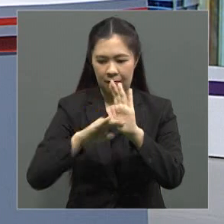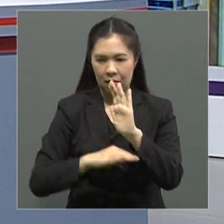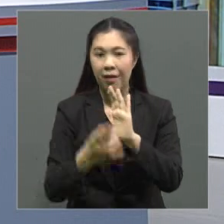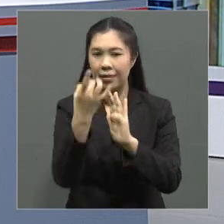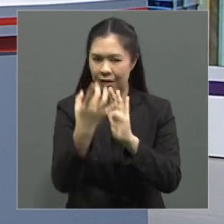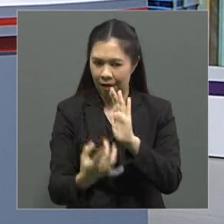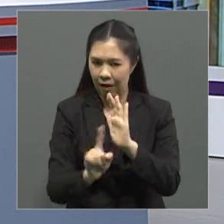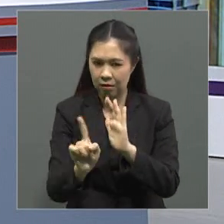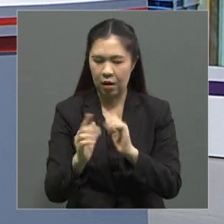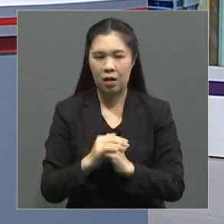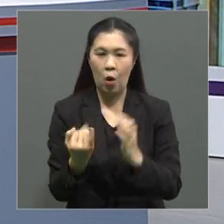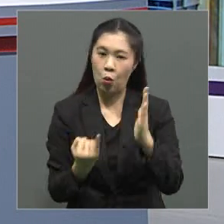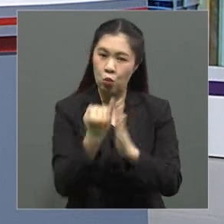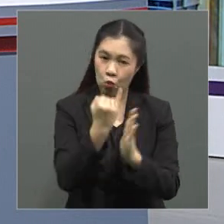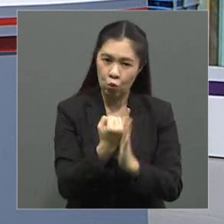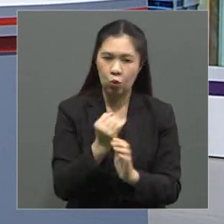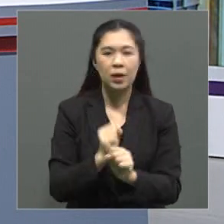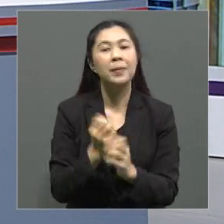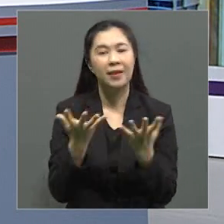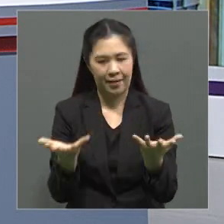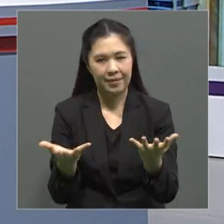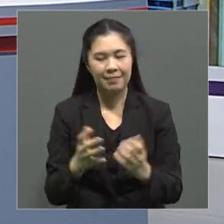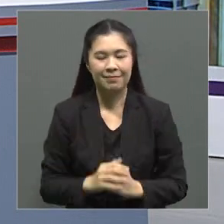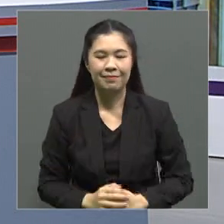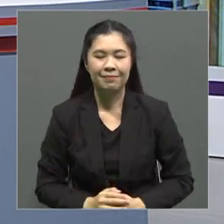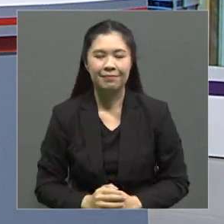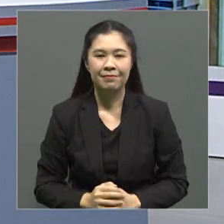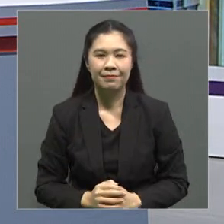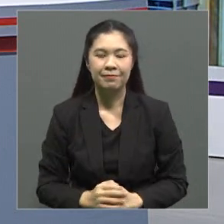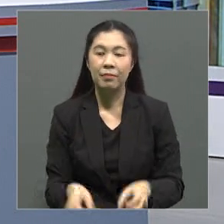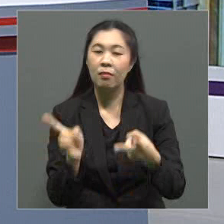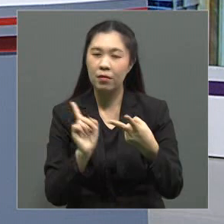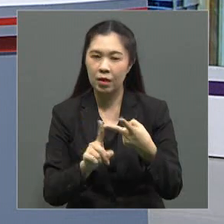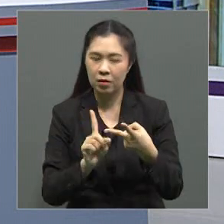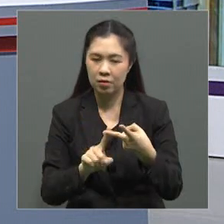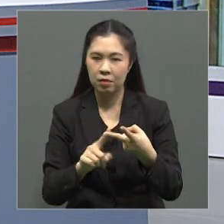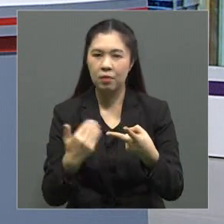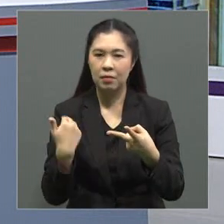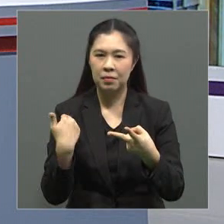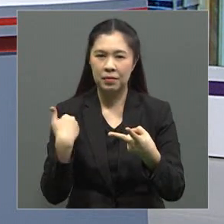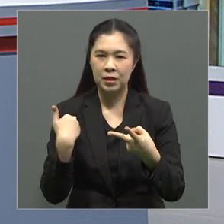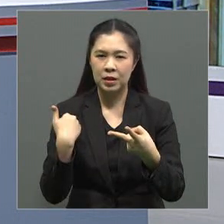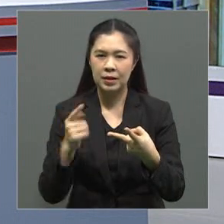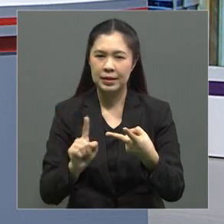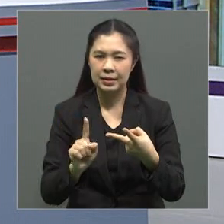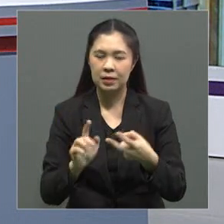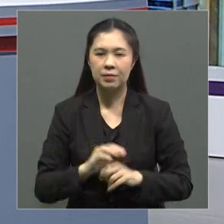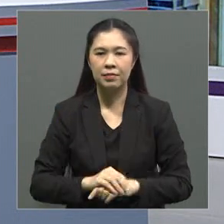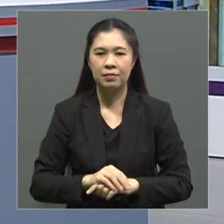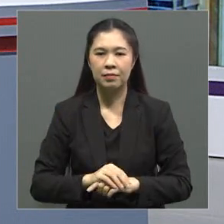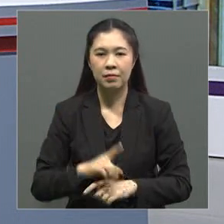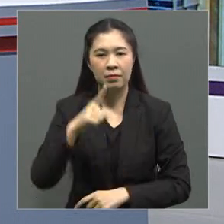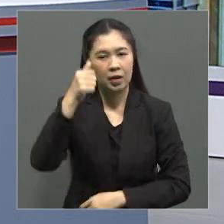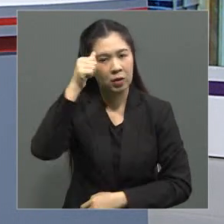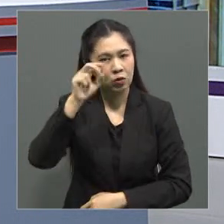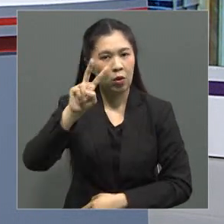และสิ่งที่เป็นสิ่งที่ถูกต้องนั้นจะเป็นอย่างไรนะครับขณะที่อีกประเด็นนึงที่เราตามกันต่อหลังจากเหตุเกิดไปนะครับเมื่อ 2วัน